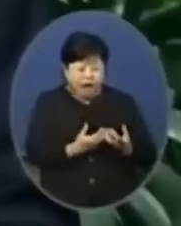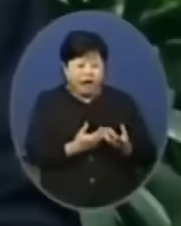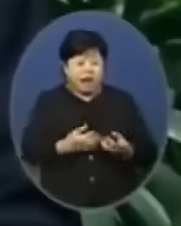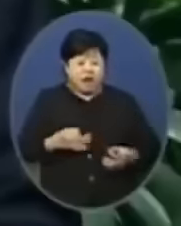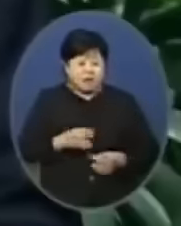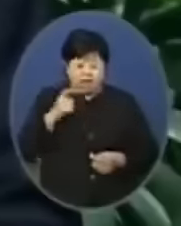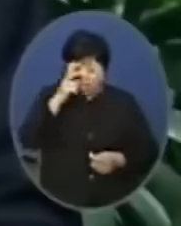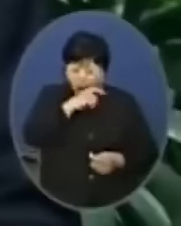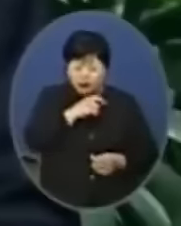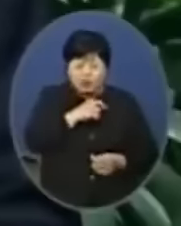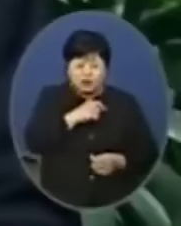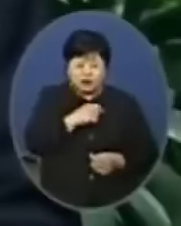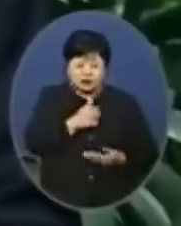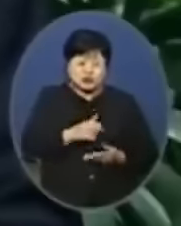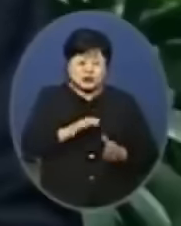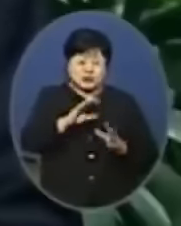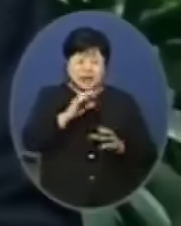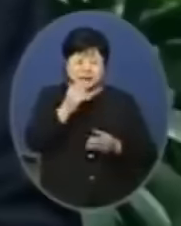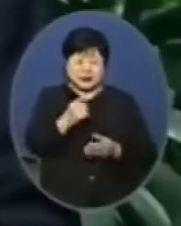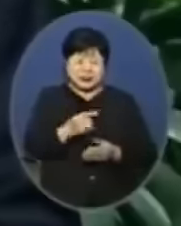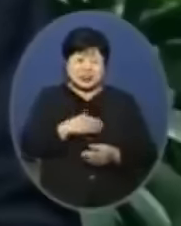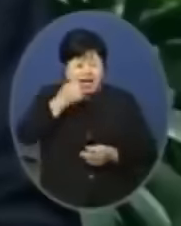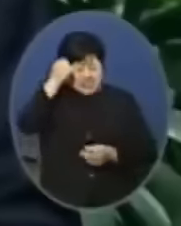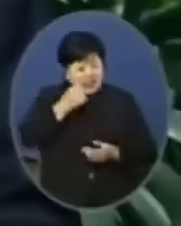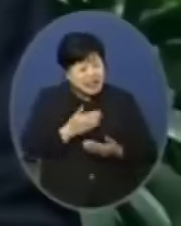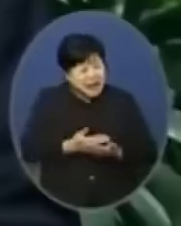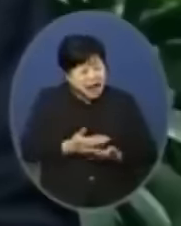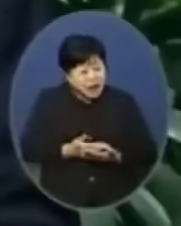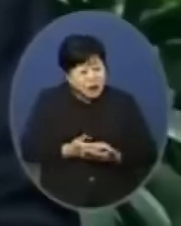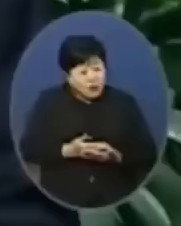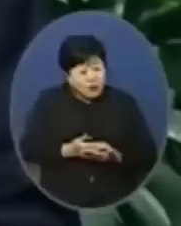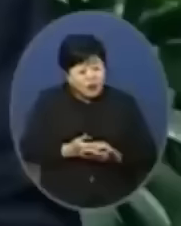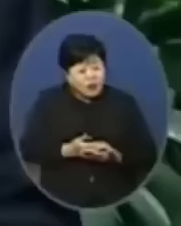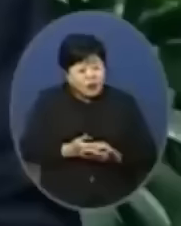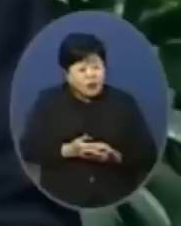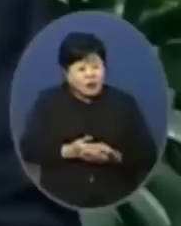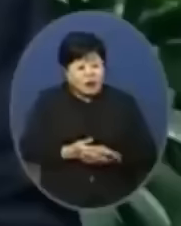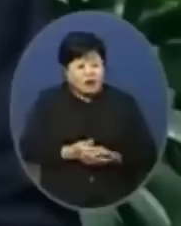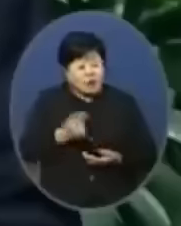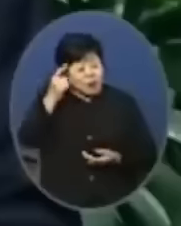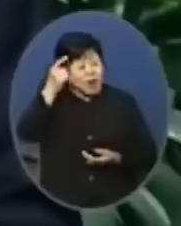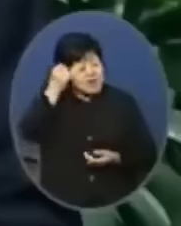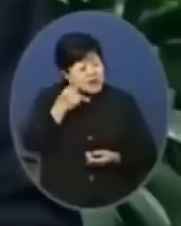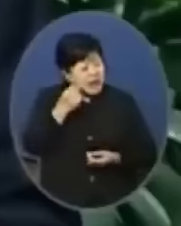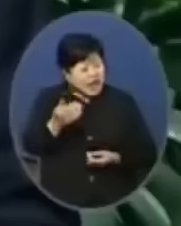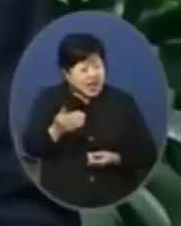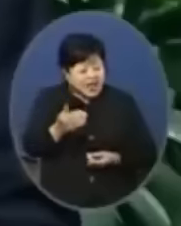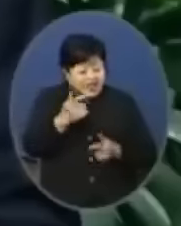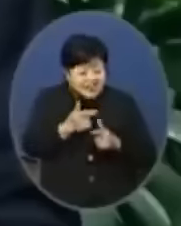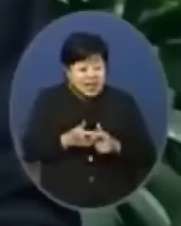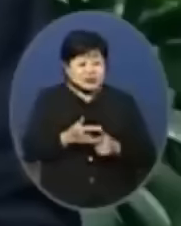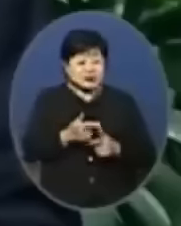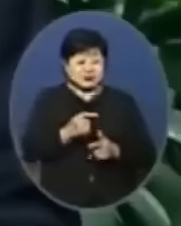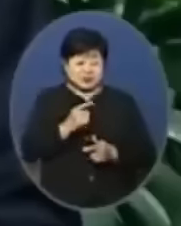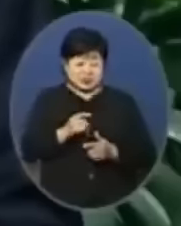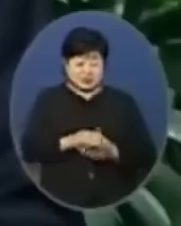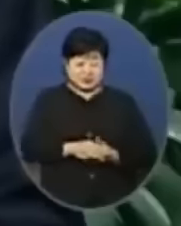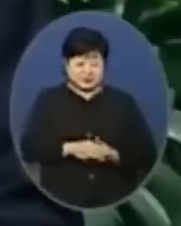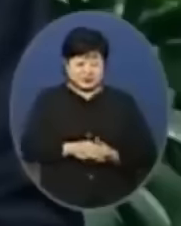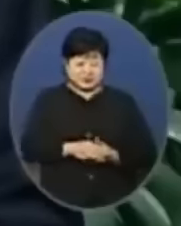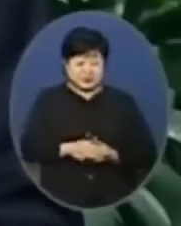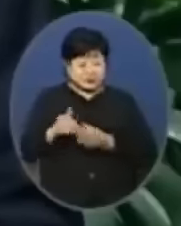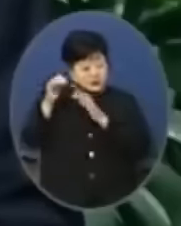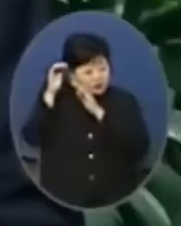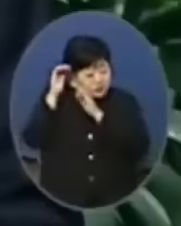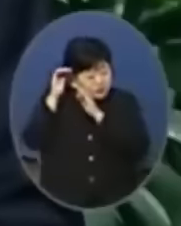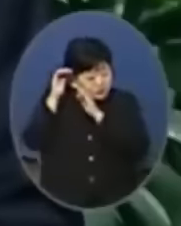불의하고 추악한 놈이 주님 나라에 임할 때 지 기억하라고 그런 걸 누가 기억하겠느냐. 예수님 무슨 말씀하겠냐. 우리의 귀를